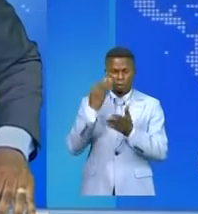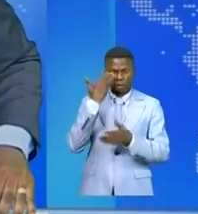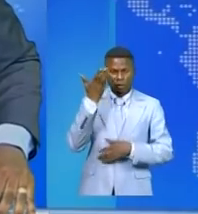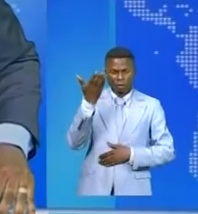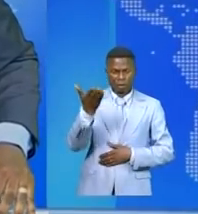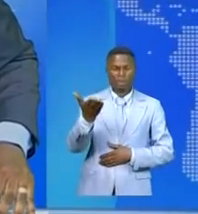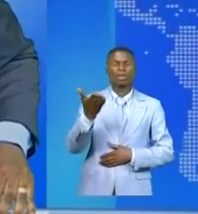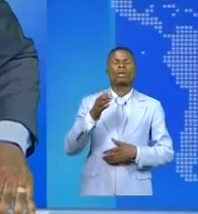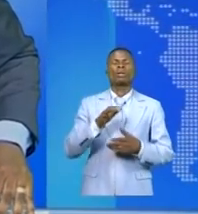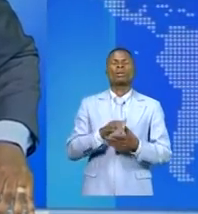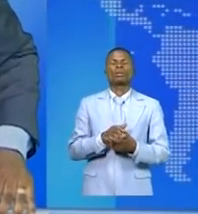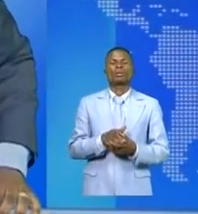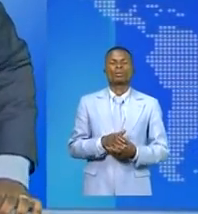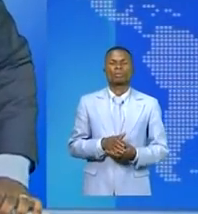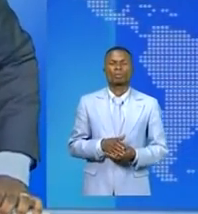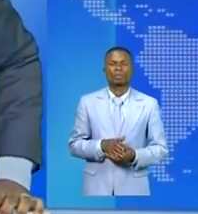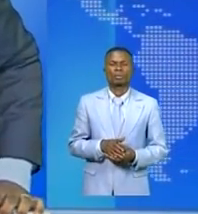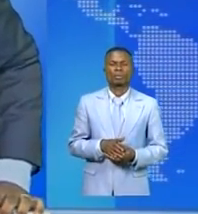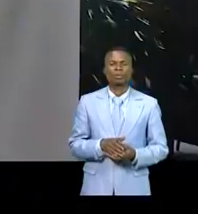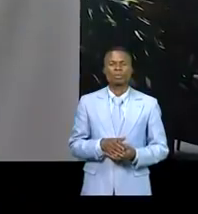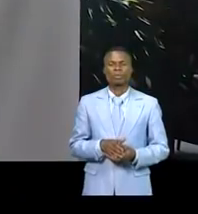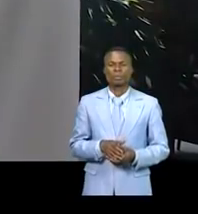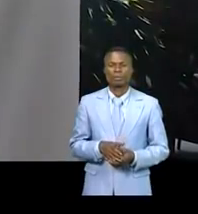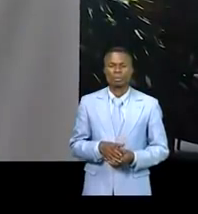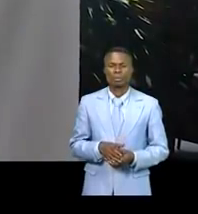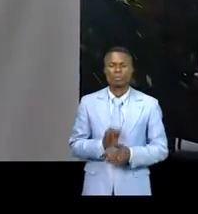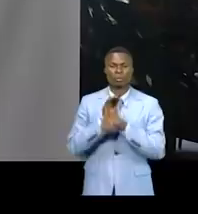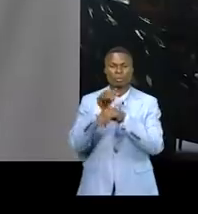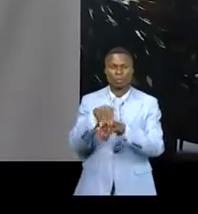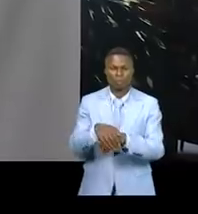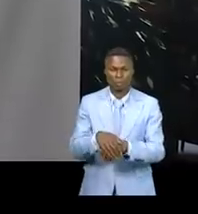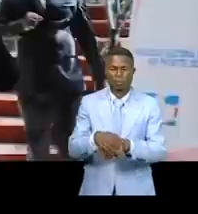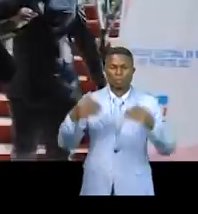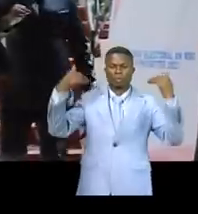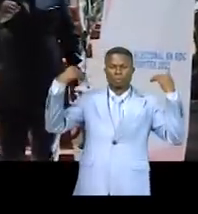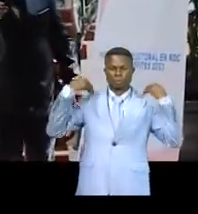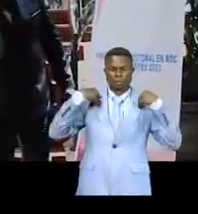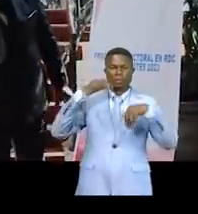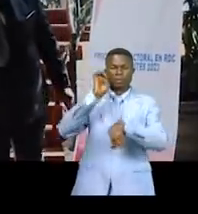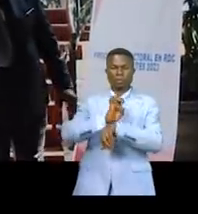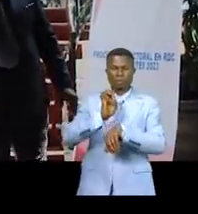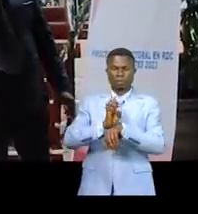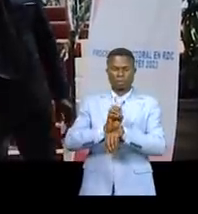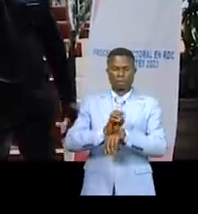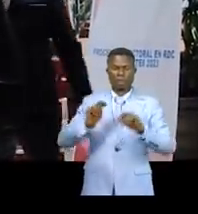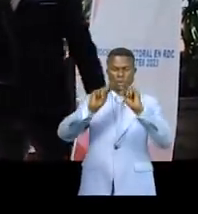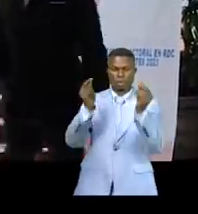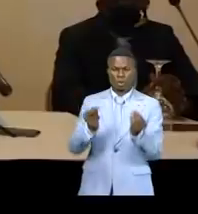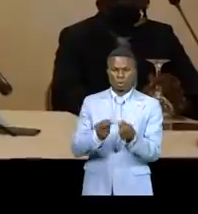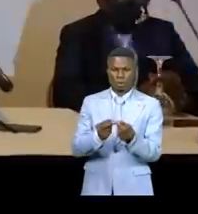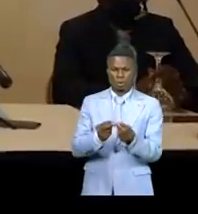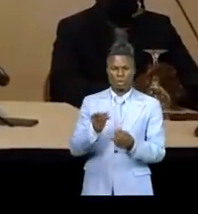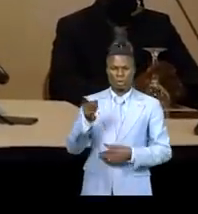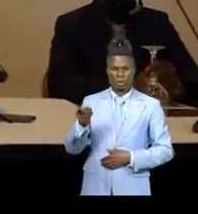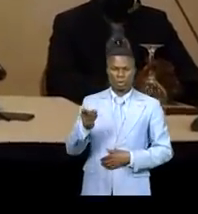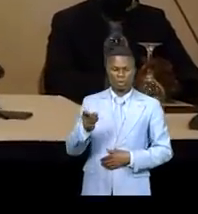reportage signé Floribert Kinanga-Moussachi. La participation des chefs des confessions religieuses regroupées au sein de la CIME.